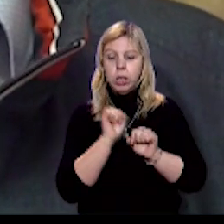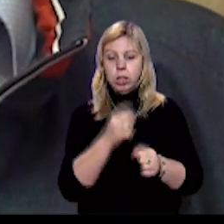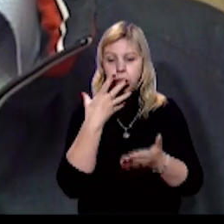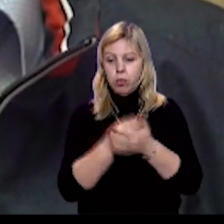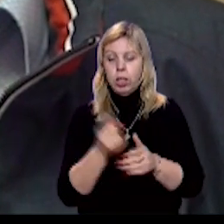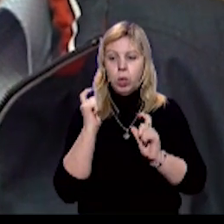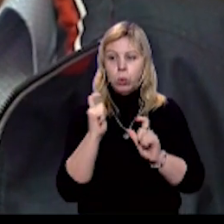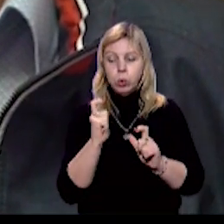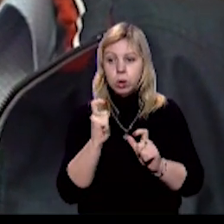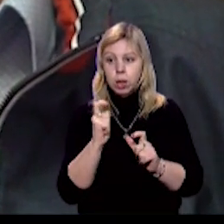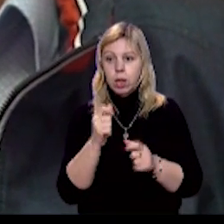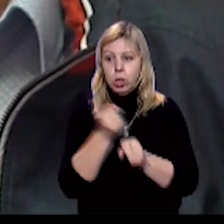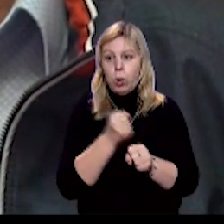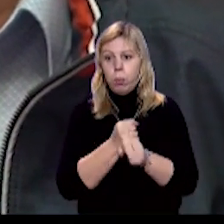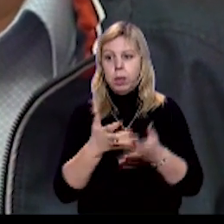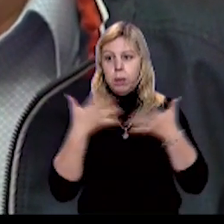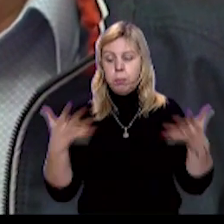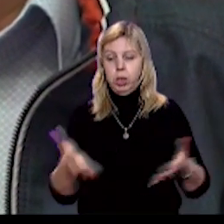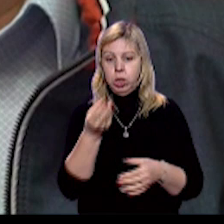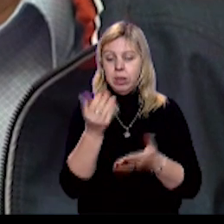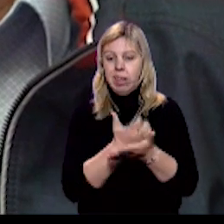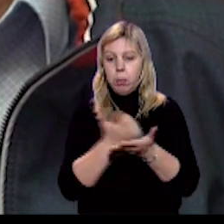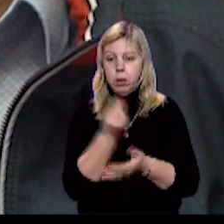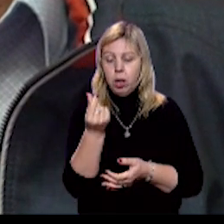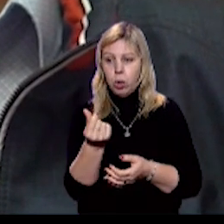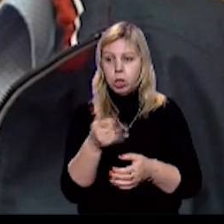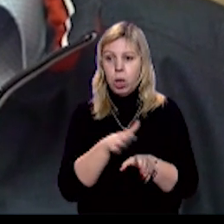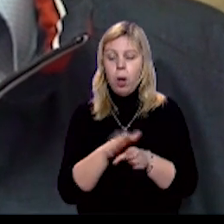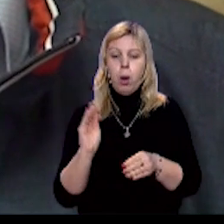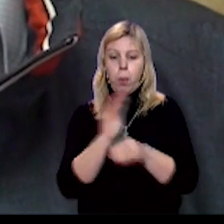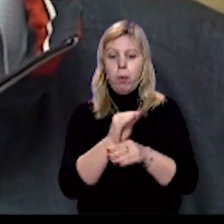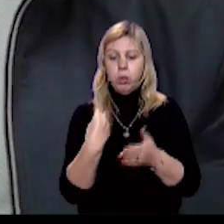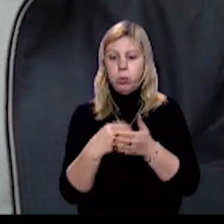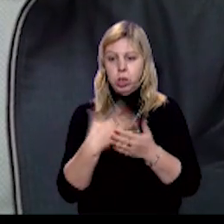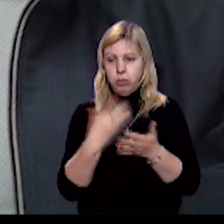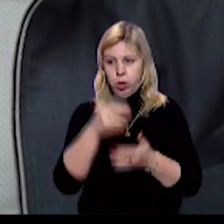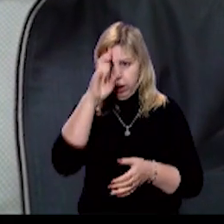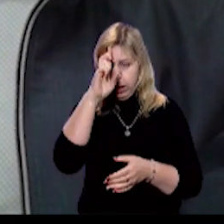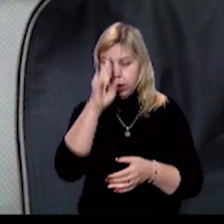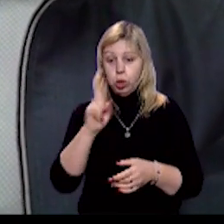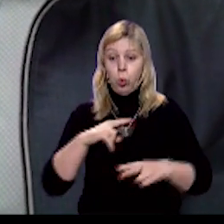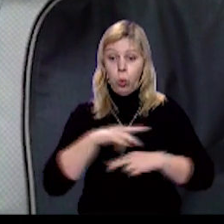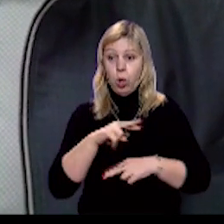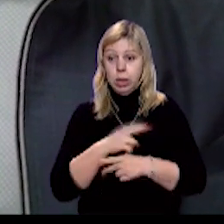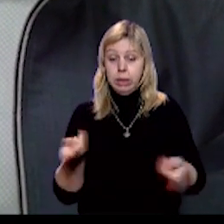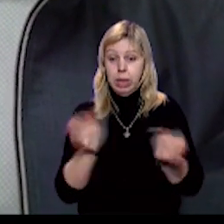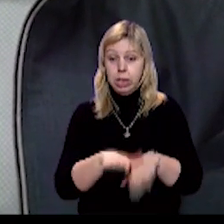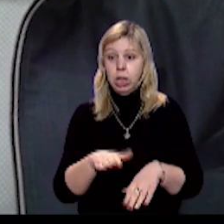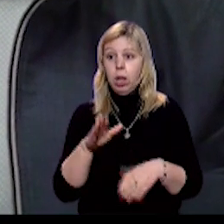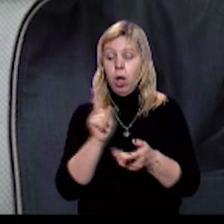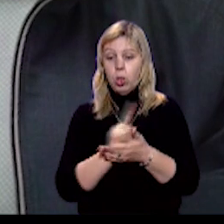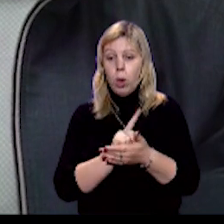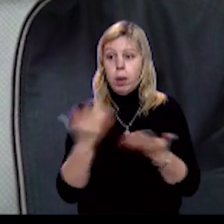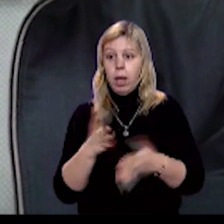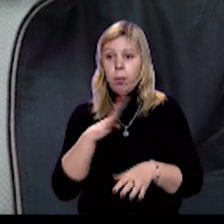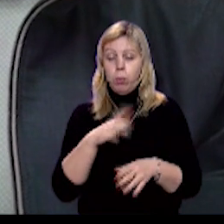своїх перевізників, заробити більше коштів, тобто поповнити бюджет своєї країни. Якщо Угорщина залишила, тобто квоту така,